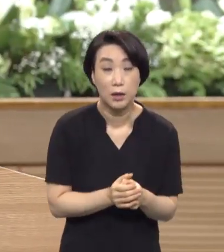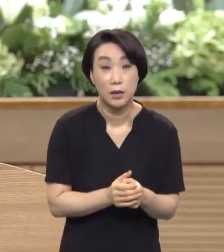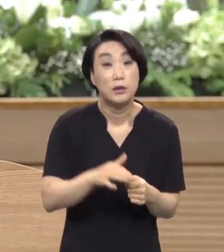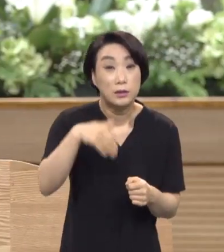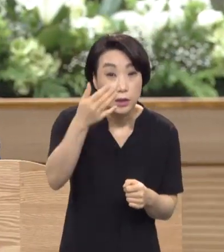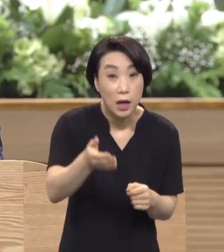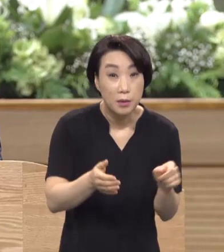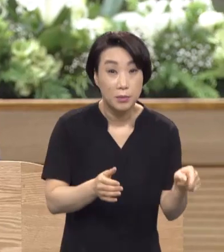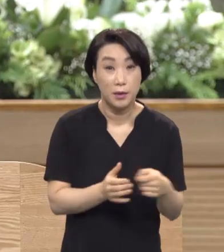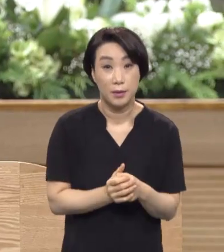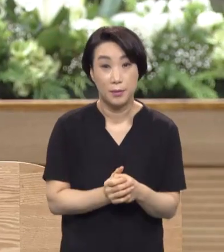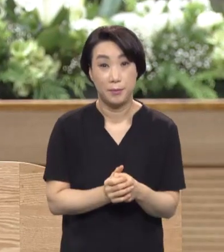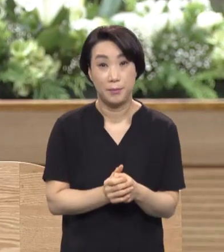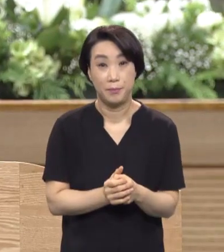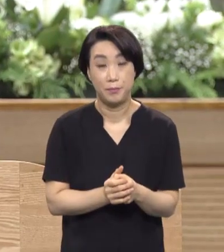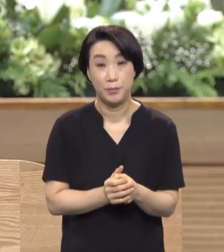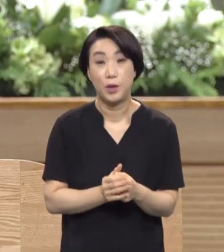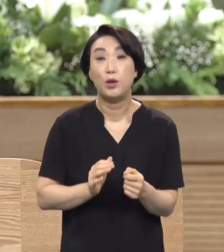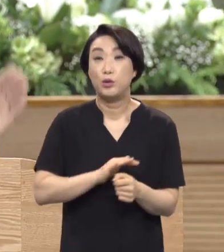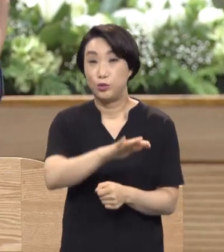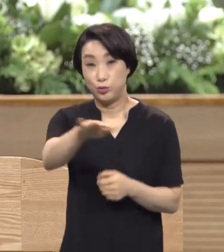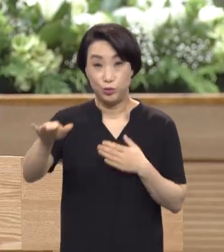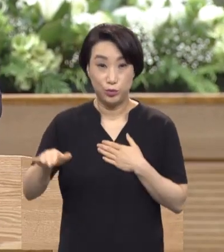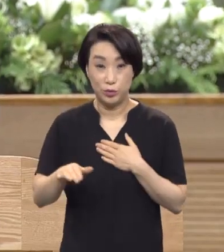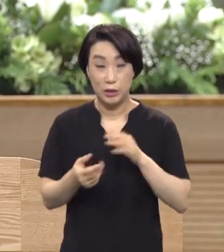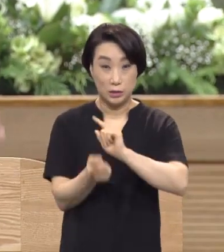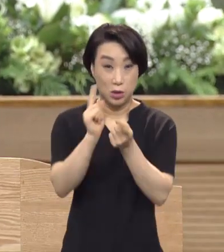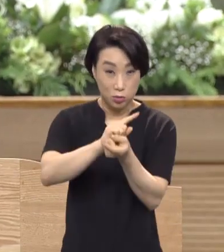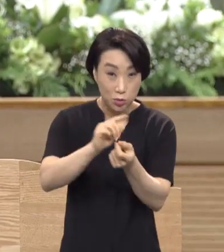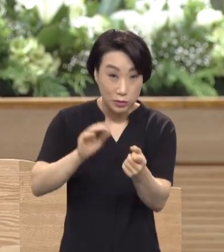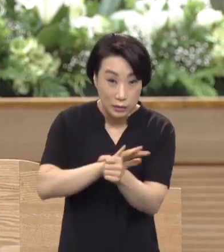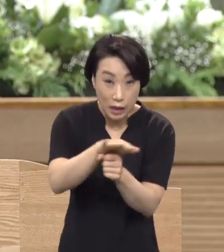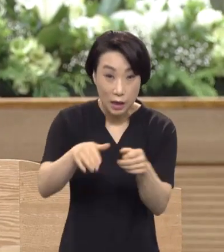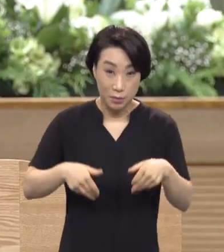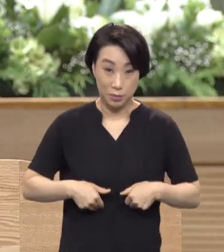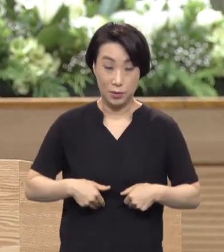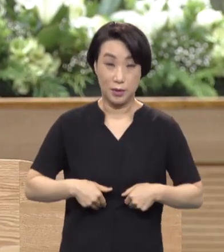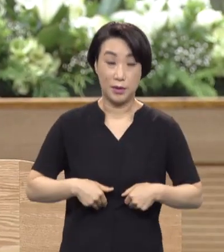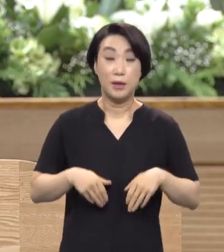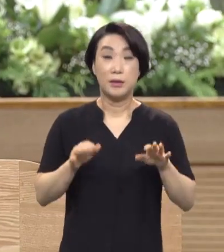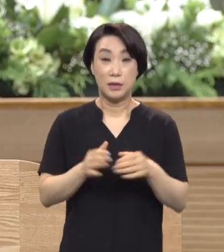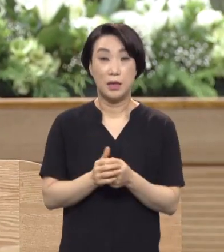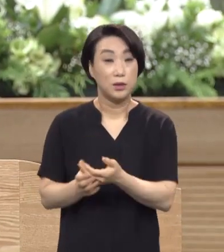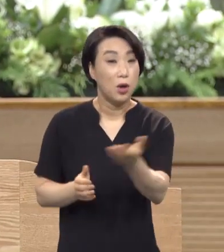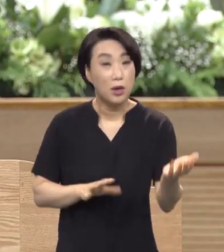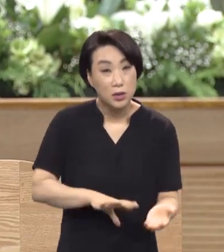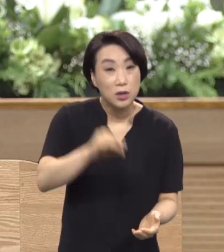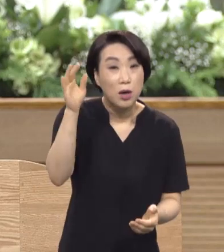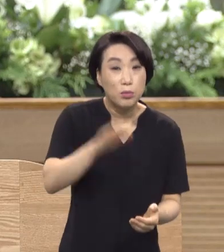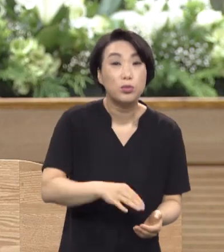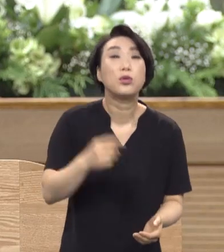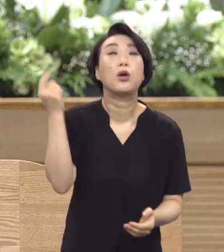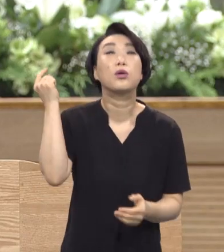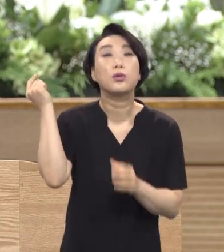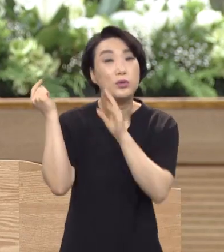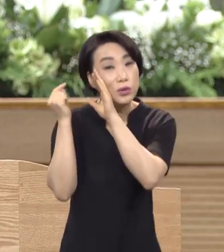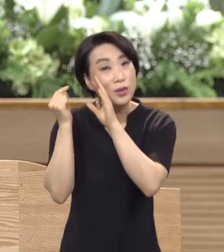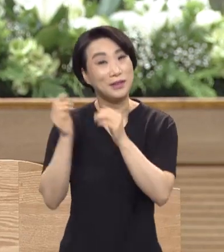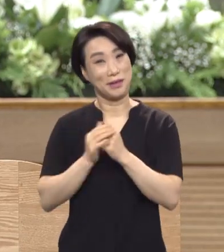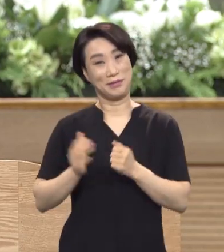다음에 우리가 서로 사랑할지니 너희가 처음부터 들은